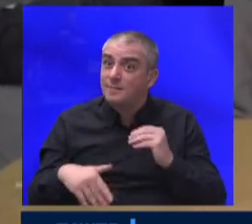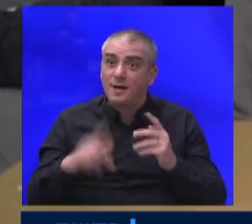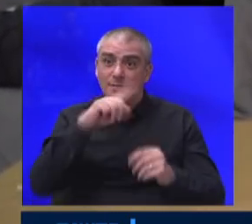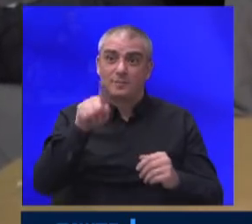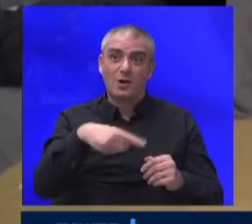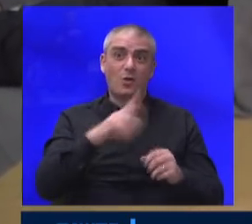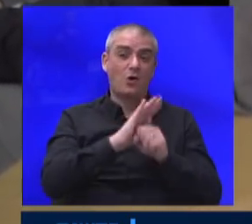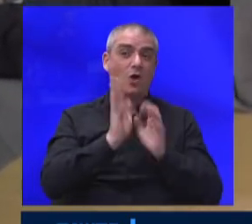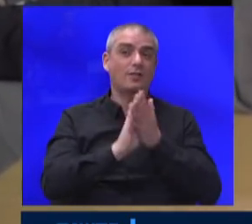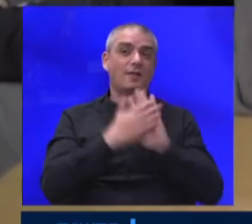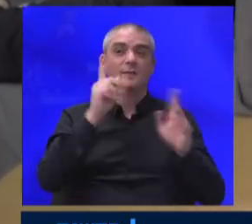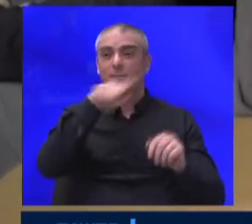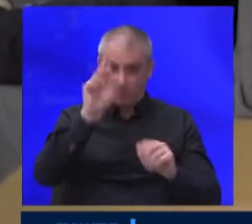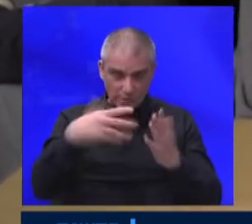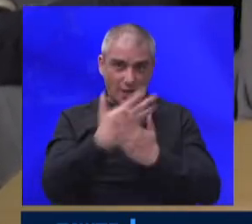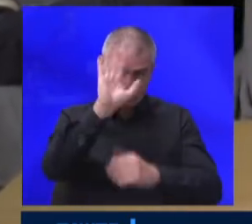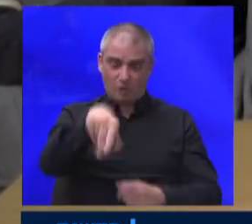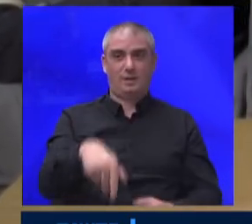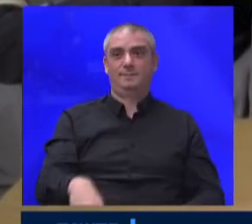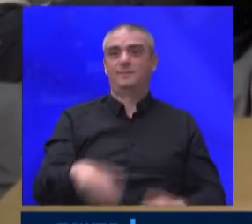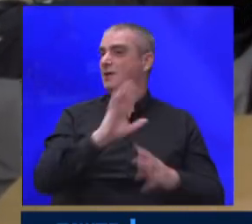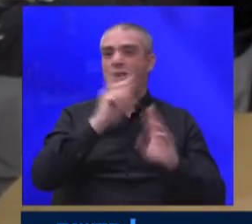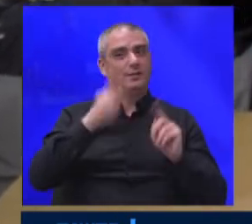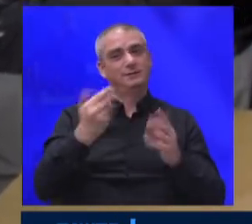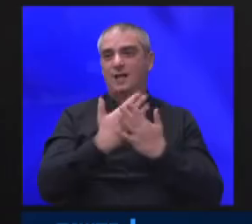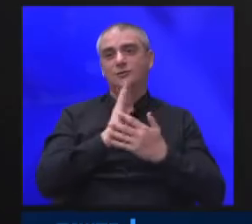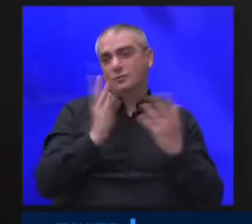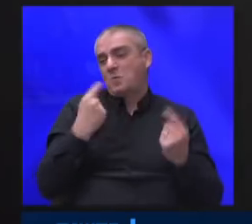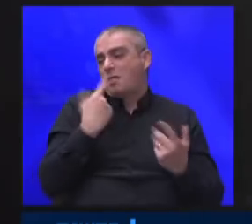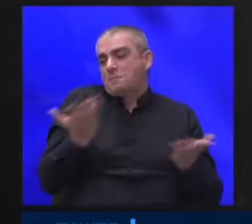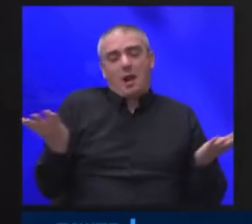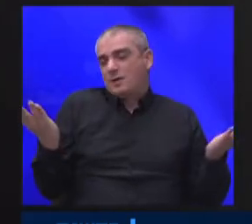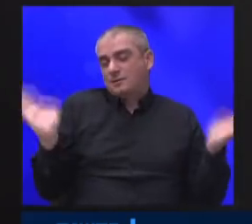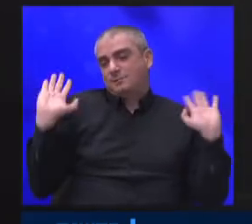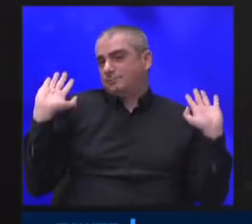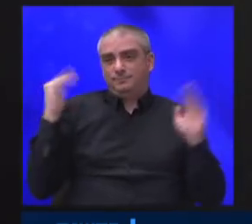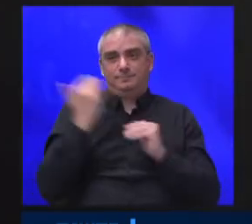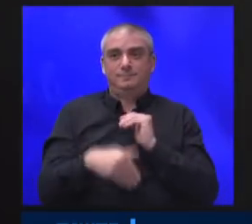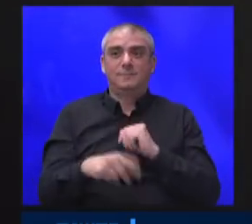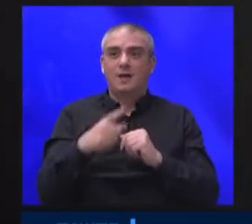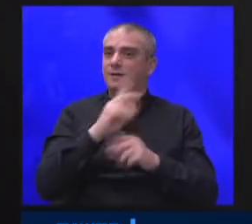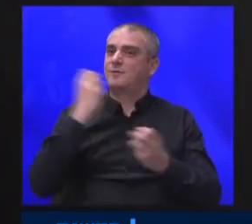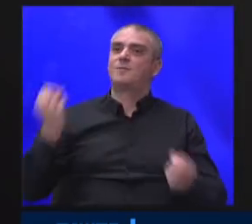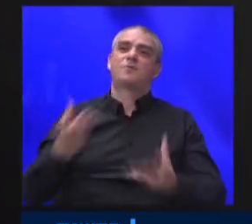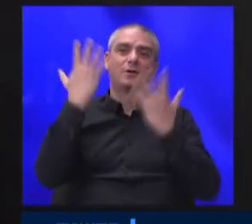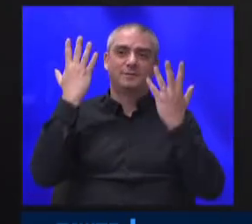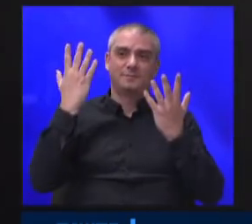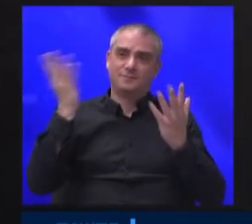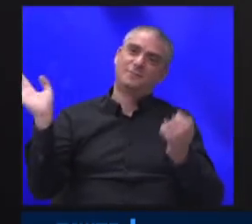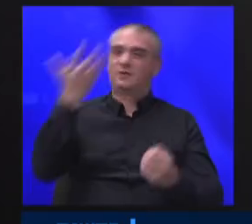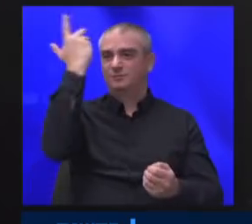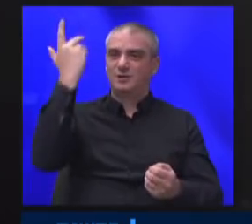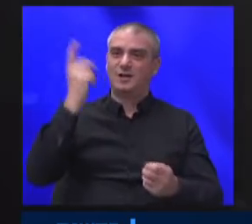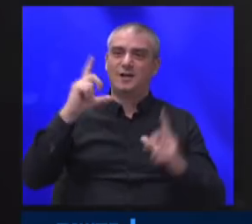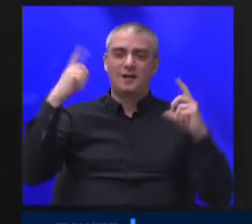כן. ביטלו את החדשות, גם לא יצטרכו חדשות, כי לא יהיה מה להגיד יותר. זהו, אתם פורחים, מולחים על ישר,